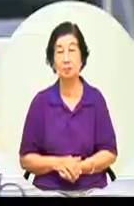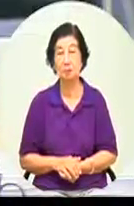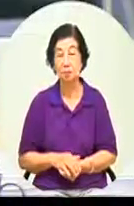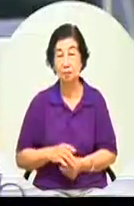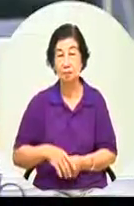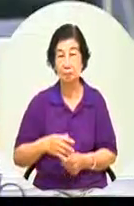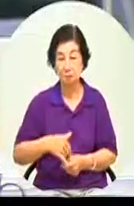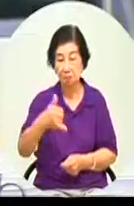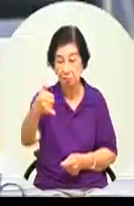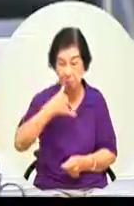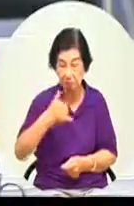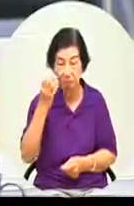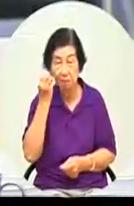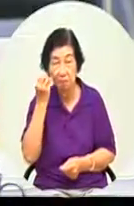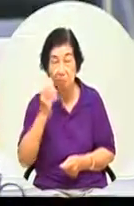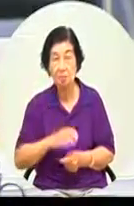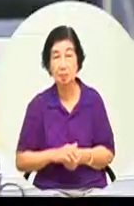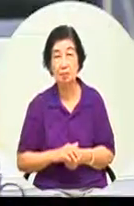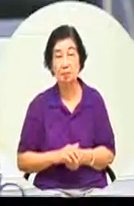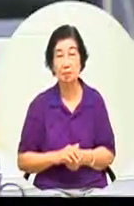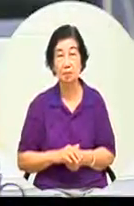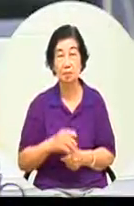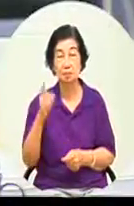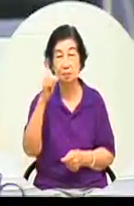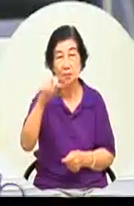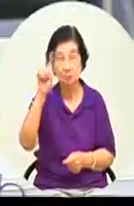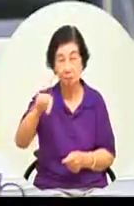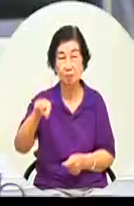人数哈，为